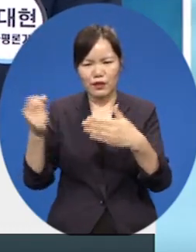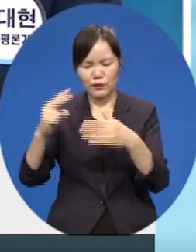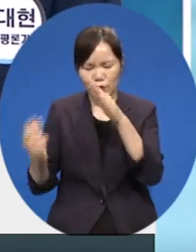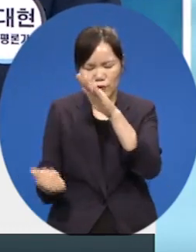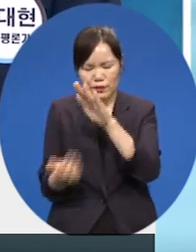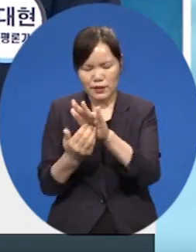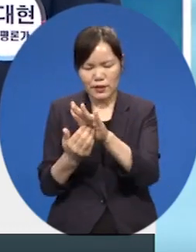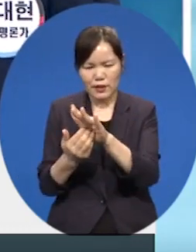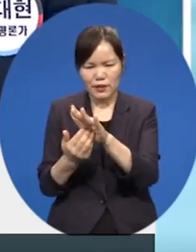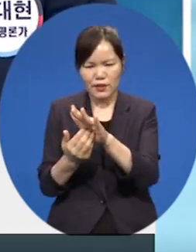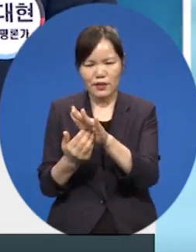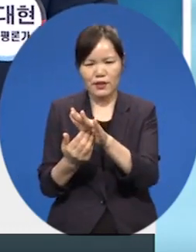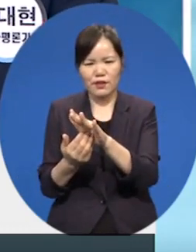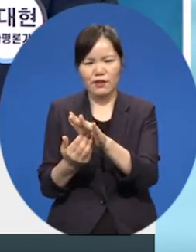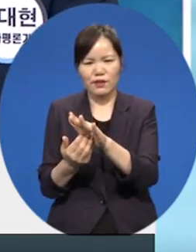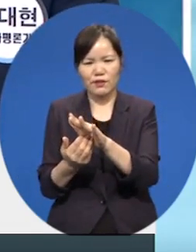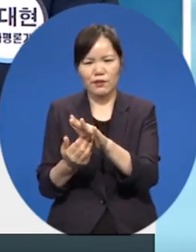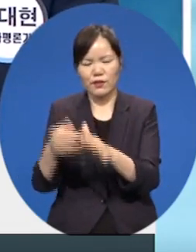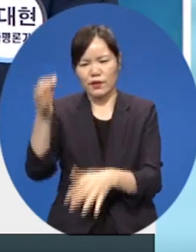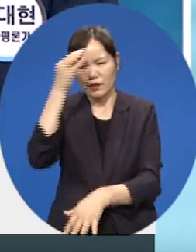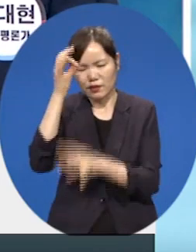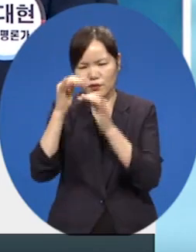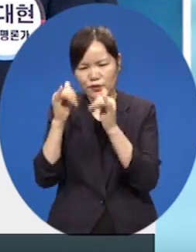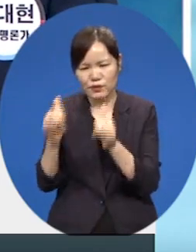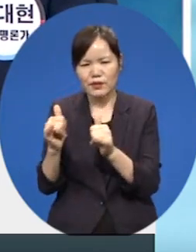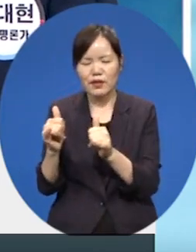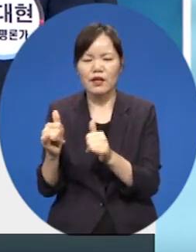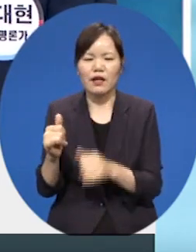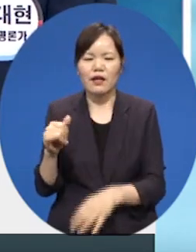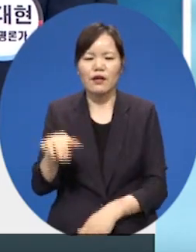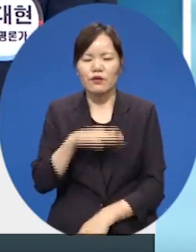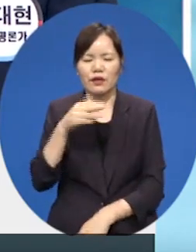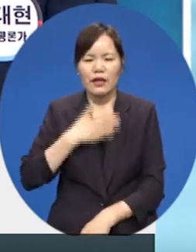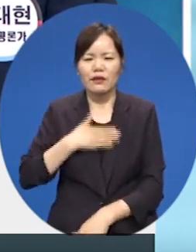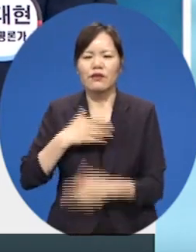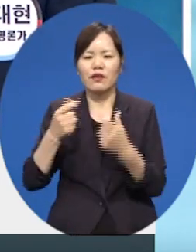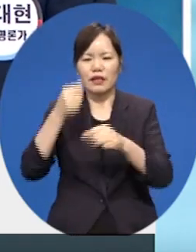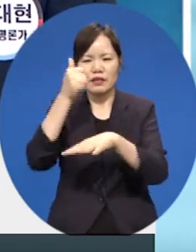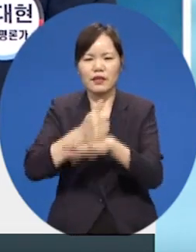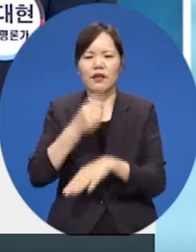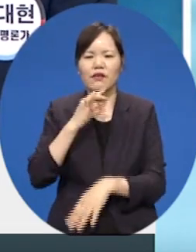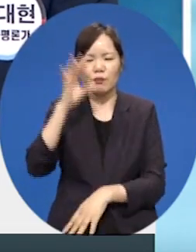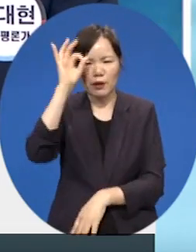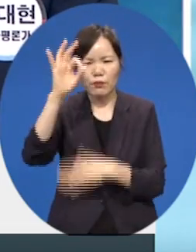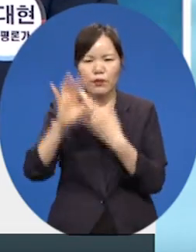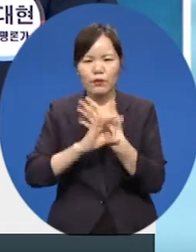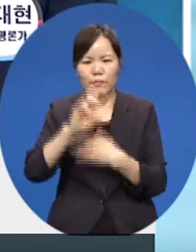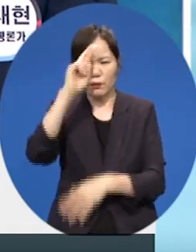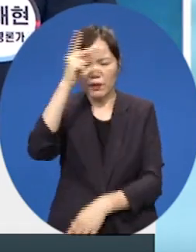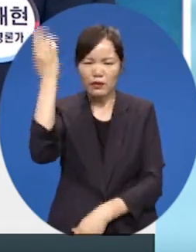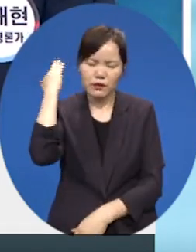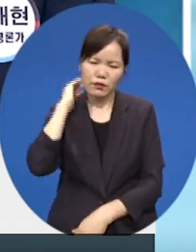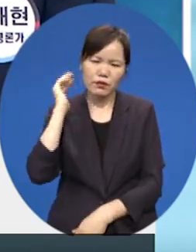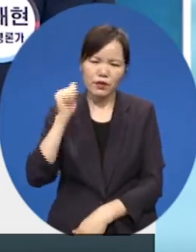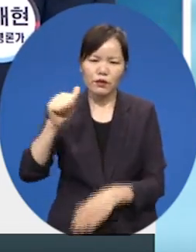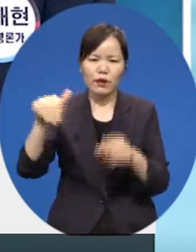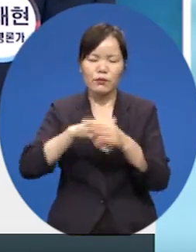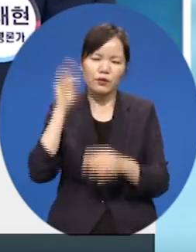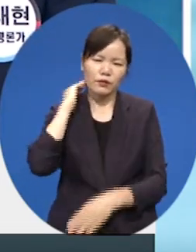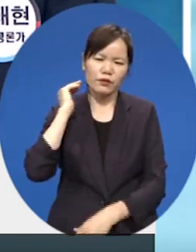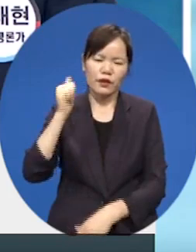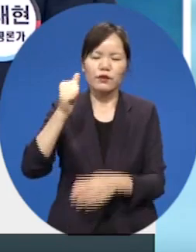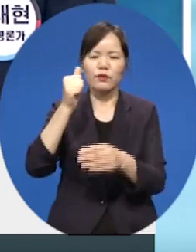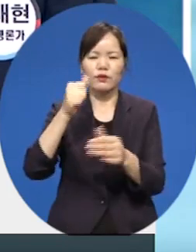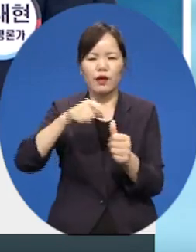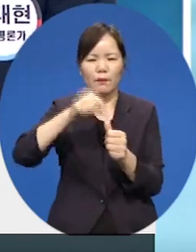최고의 킹메이커 뭐 이미 우리가 다 알고 있다시피 단순히 결과만 보자면 박근혜 대통령, 문재인 대통령을 만드는